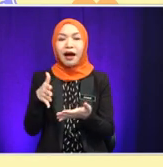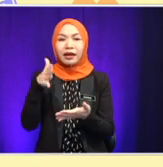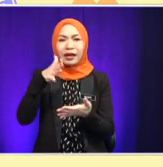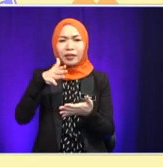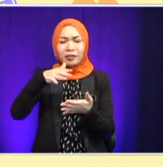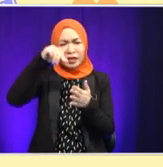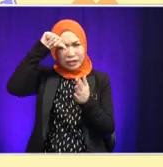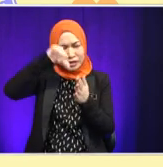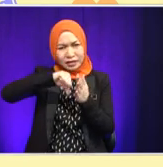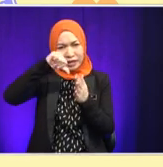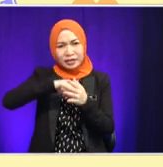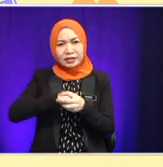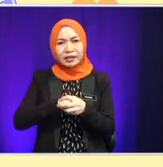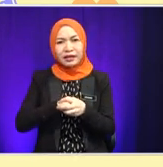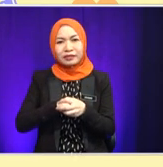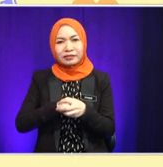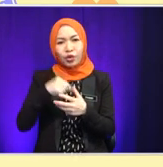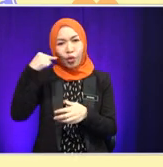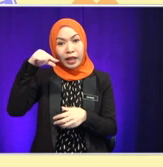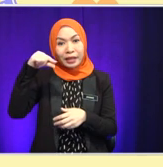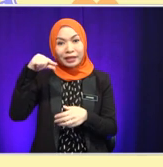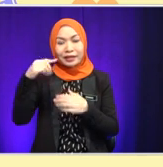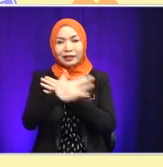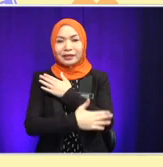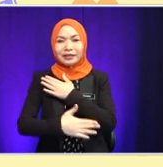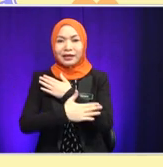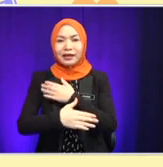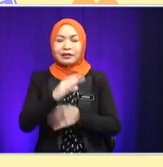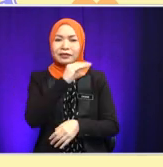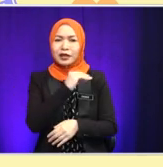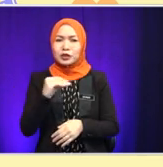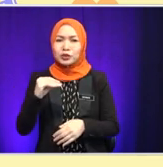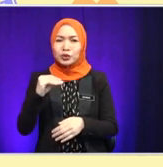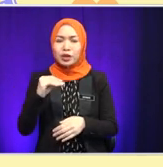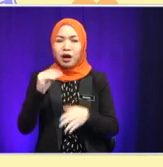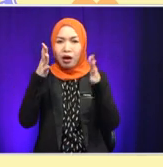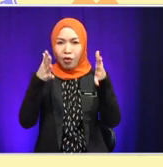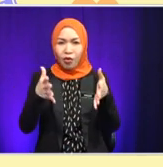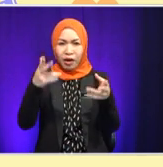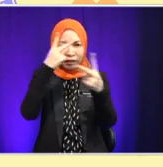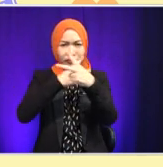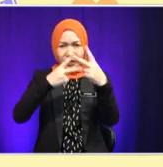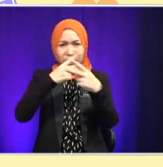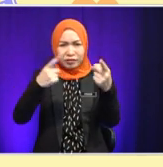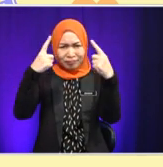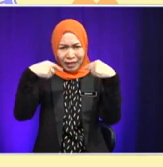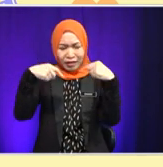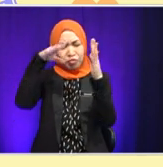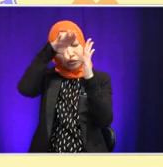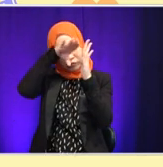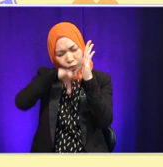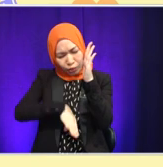ke negara kita juga berkurang Wow bagus ya oke jawabannya mantap oke JKT image negara kita akan